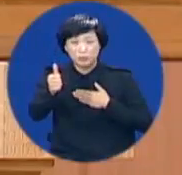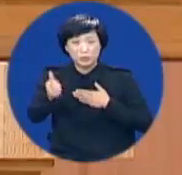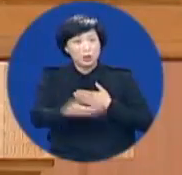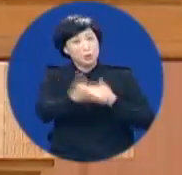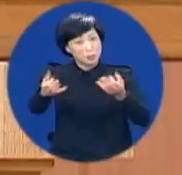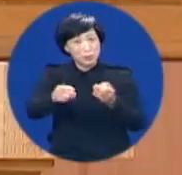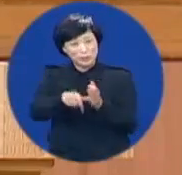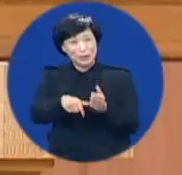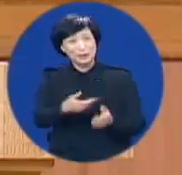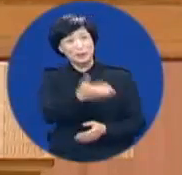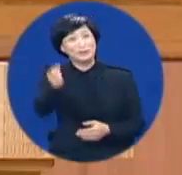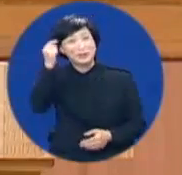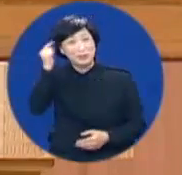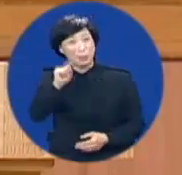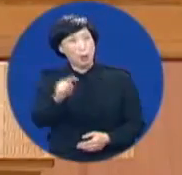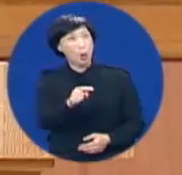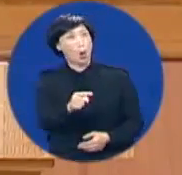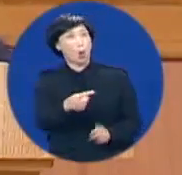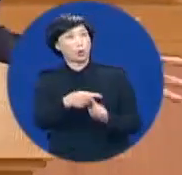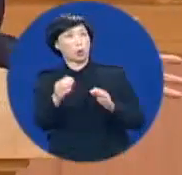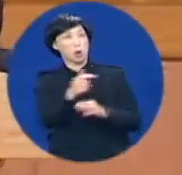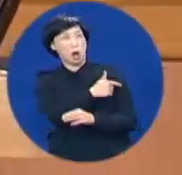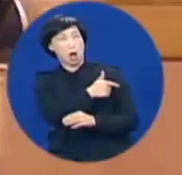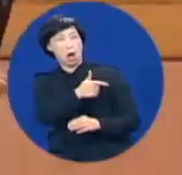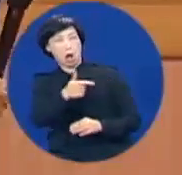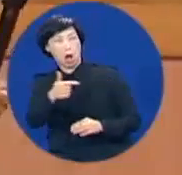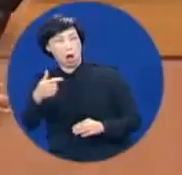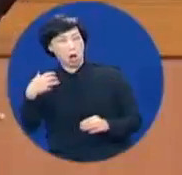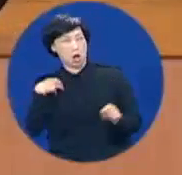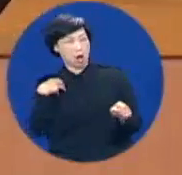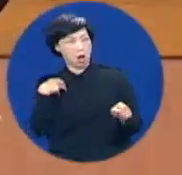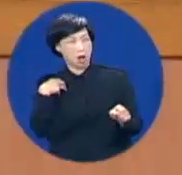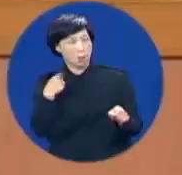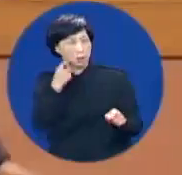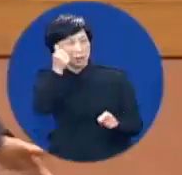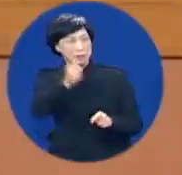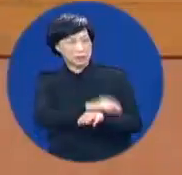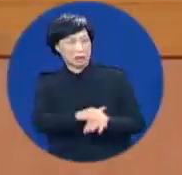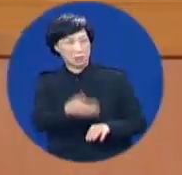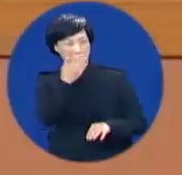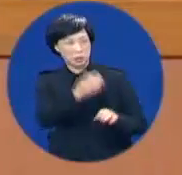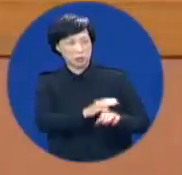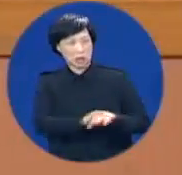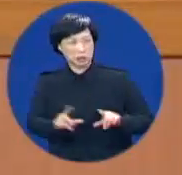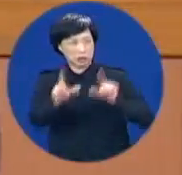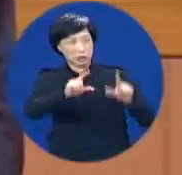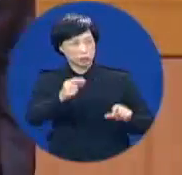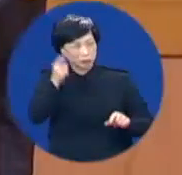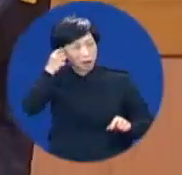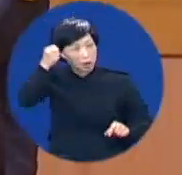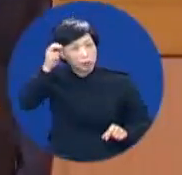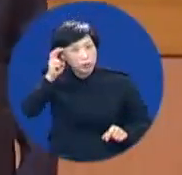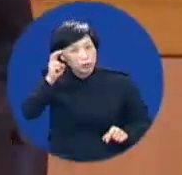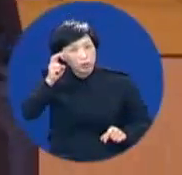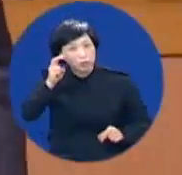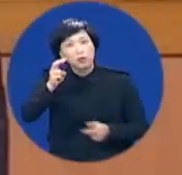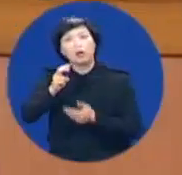여러분들이 볼 때는 야, 큰 교회 잘 먹고 잘 살겠다. 아니요,